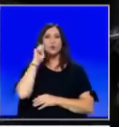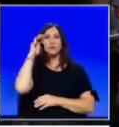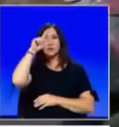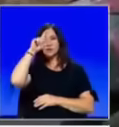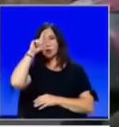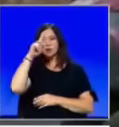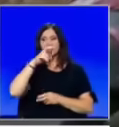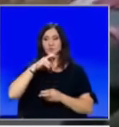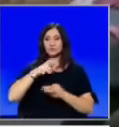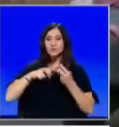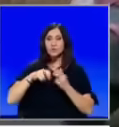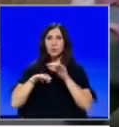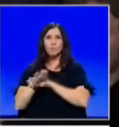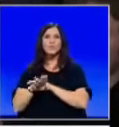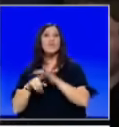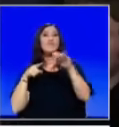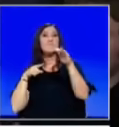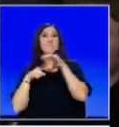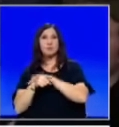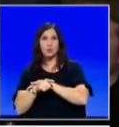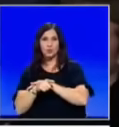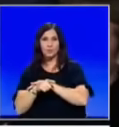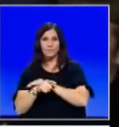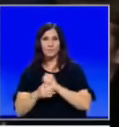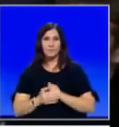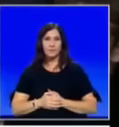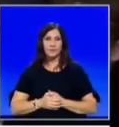столица масово търсят убежище в метростанциите.